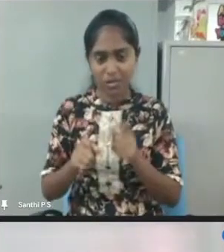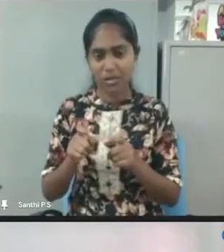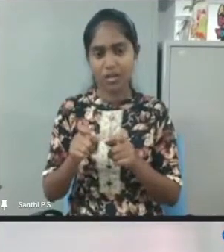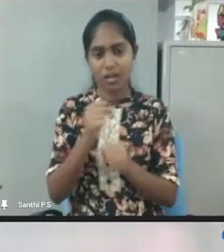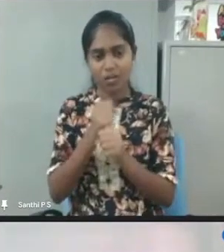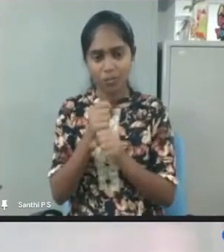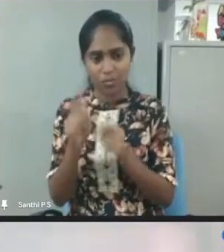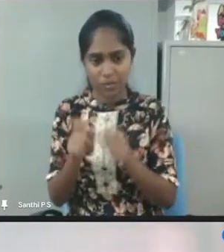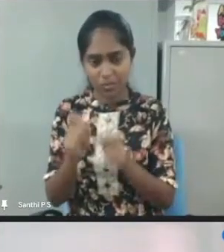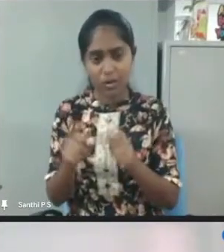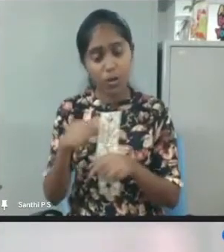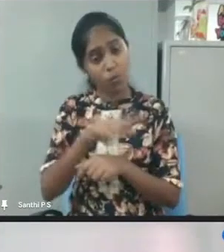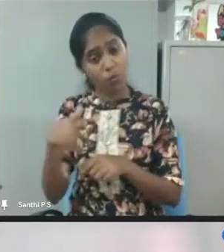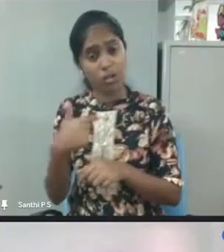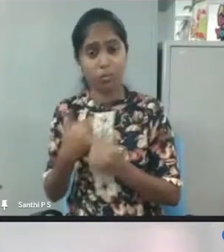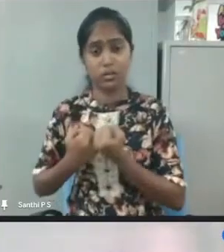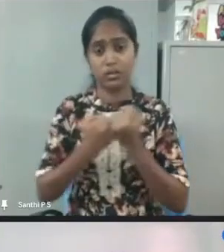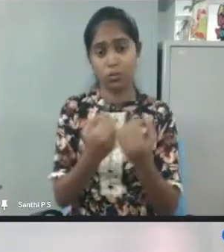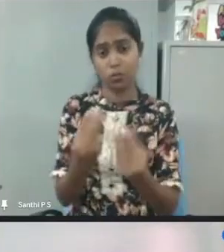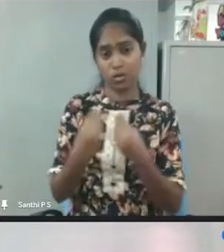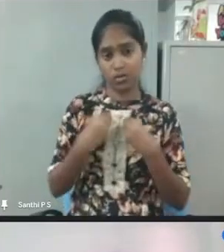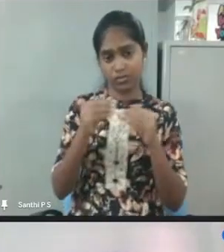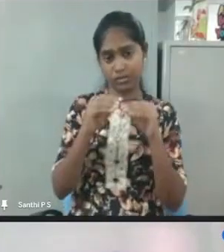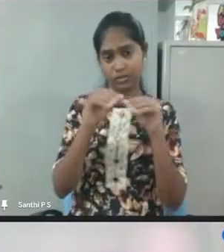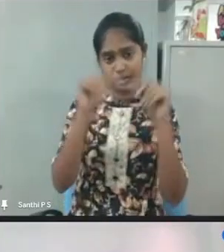ഇതെല്ലാം നമുക്ക് പിന്തുണ നൽകുന്ന സംവിധാനങ്ങളാണ്.